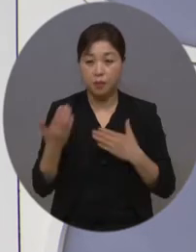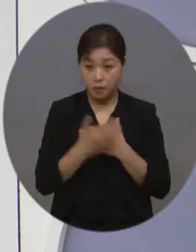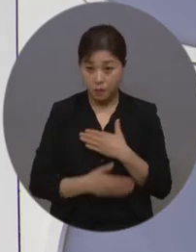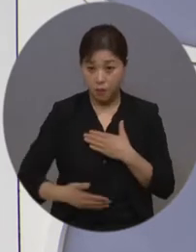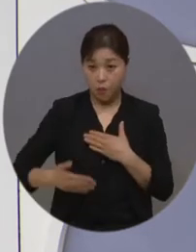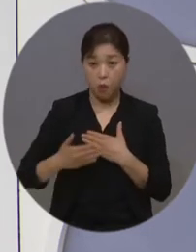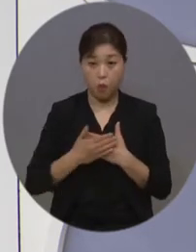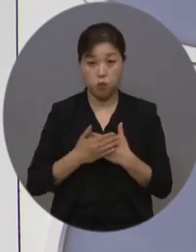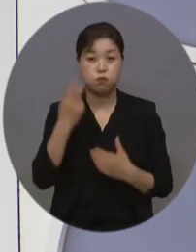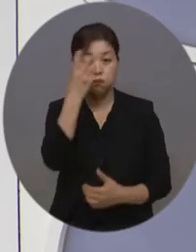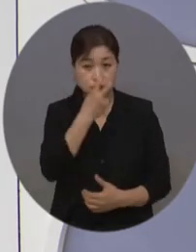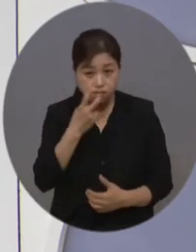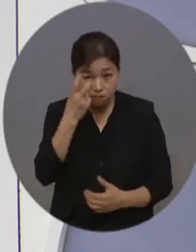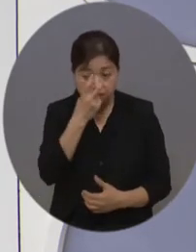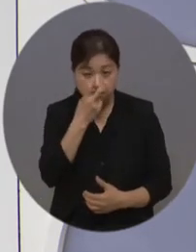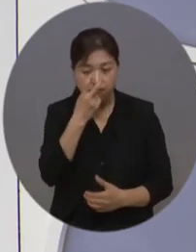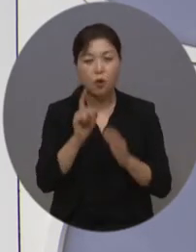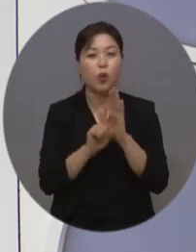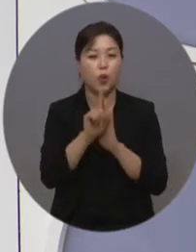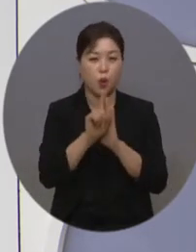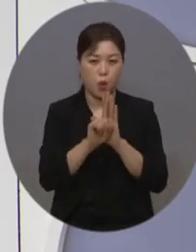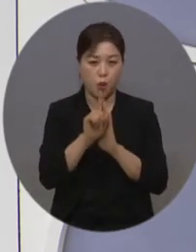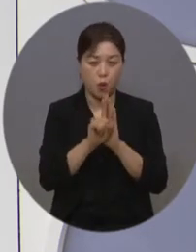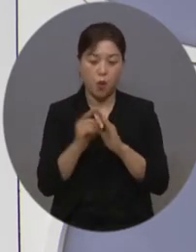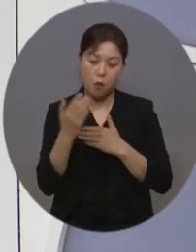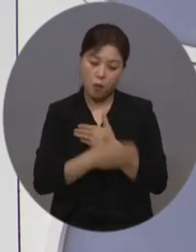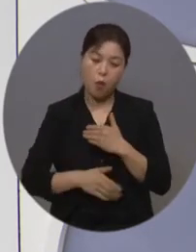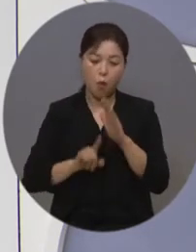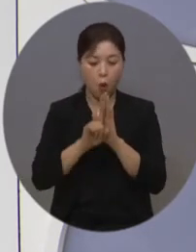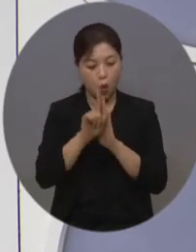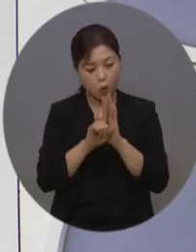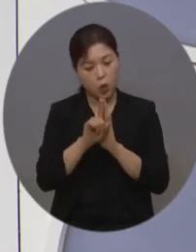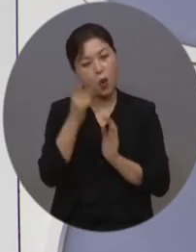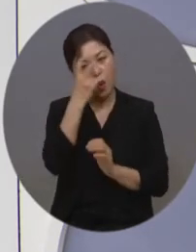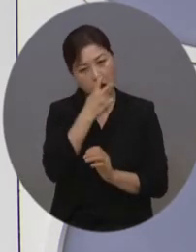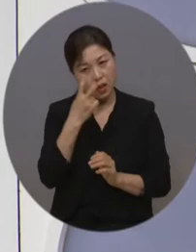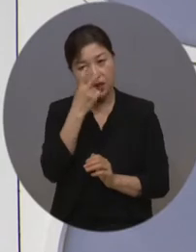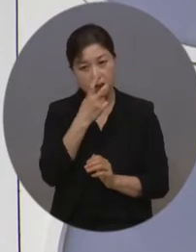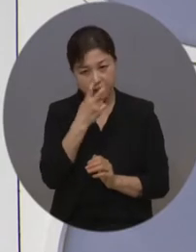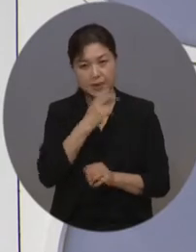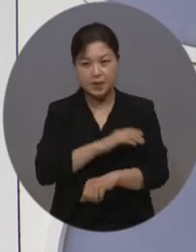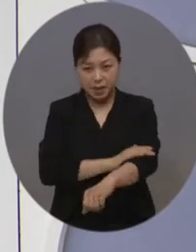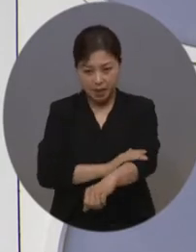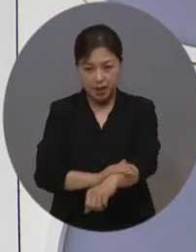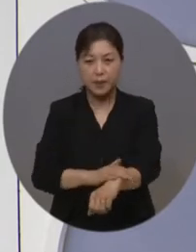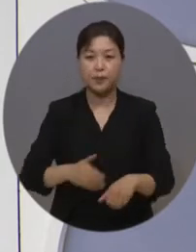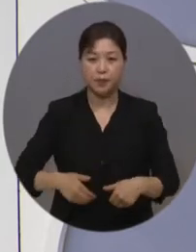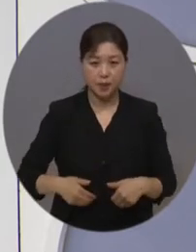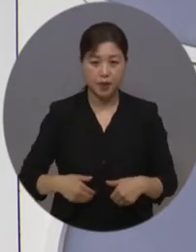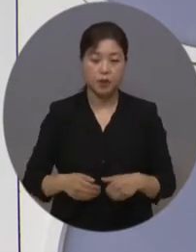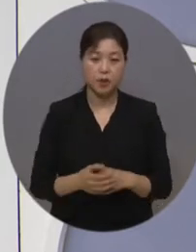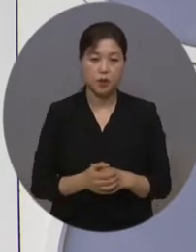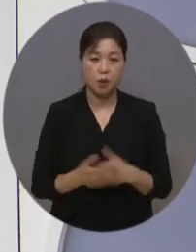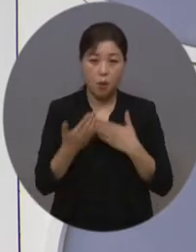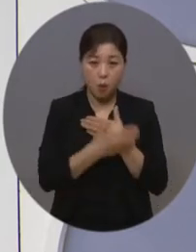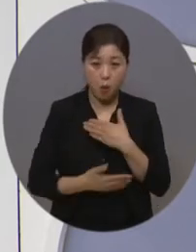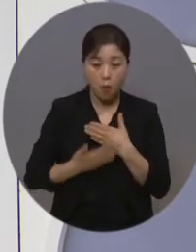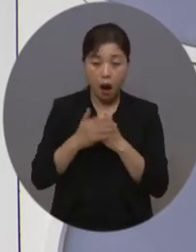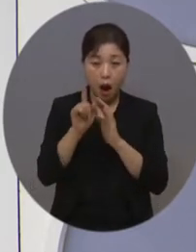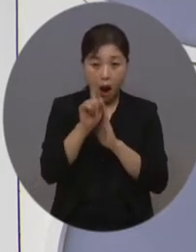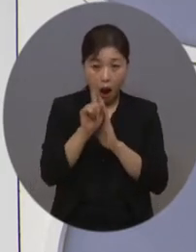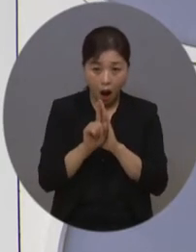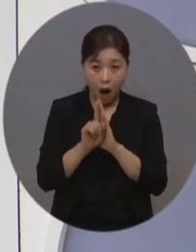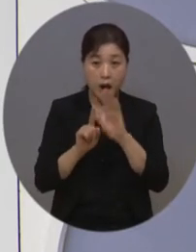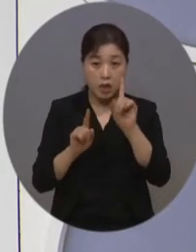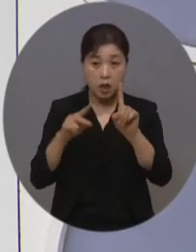체온 관리를 잘 해야 됩니다. 우리가 1도가 떨어지면 체온이 체온이 1도가 떨어지면